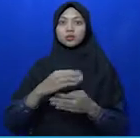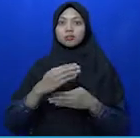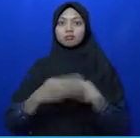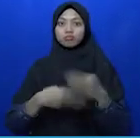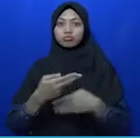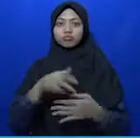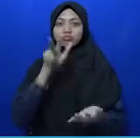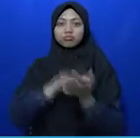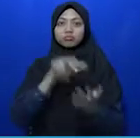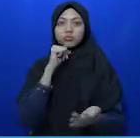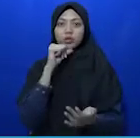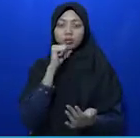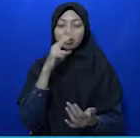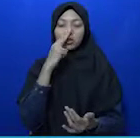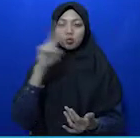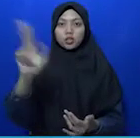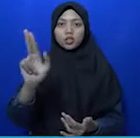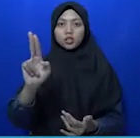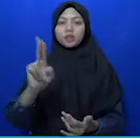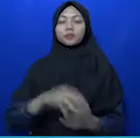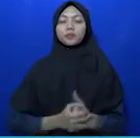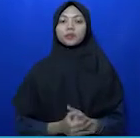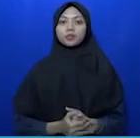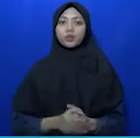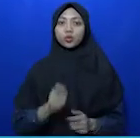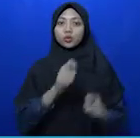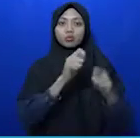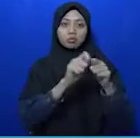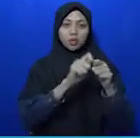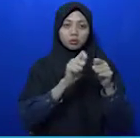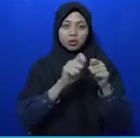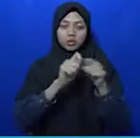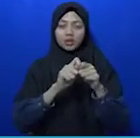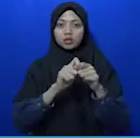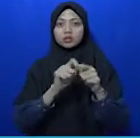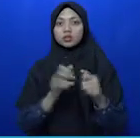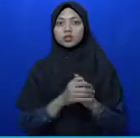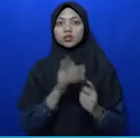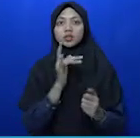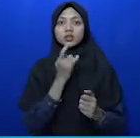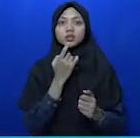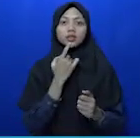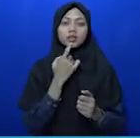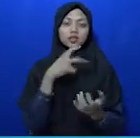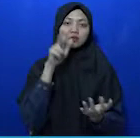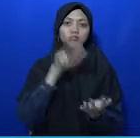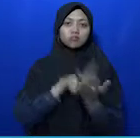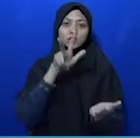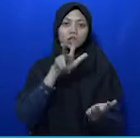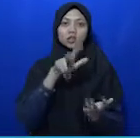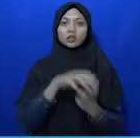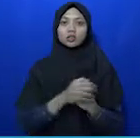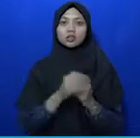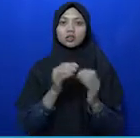asing, seperti kontrak-kontrak migas. Dan itu juga perbaikan-perbaikan terhadap ketentuan-ketentuan, termasuk perbaikan